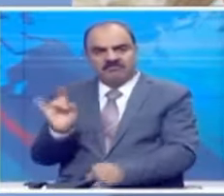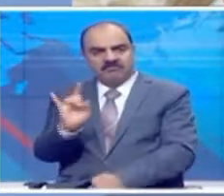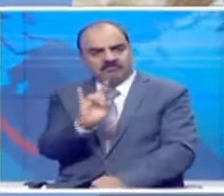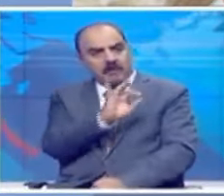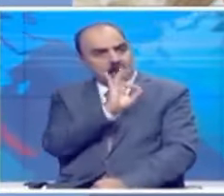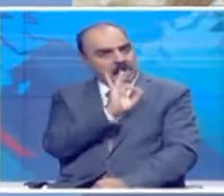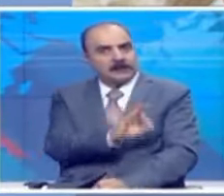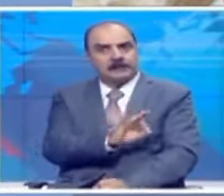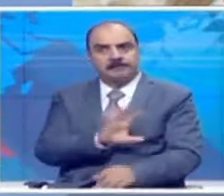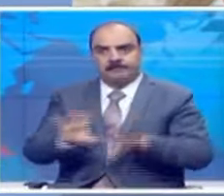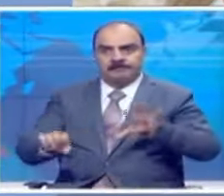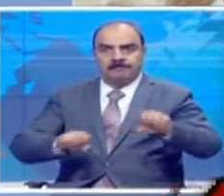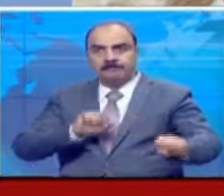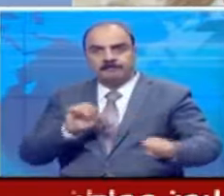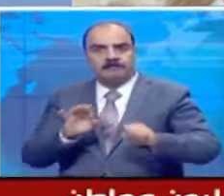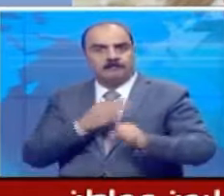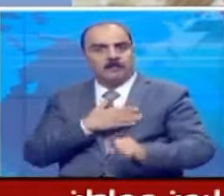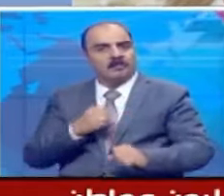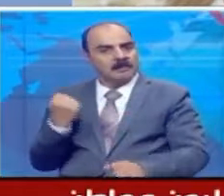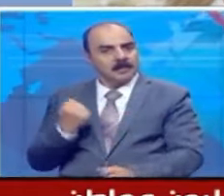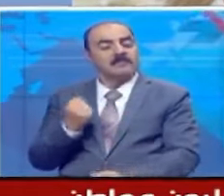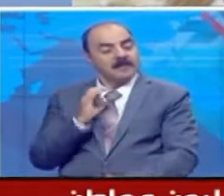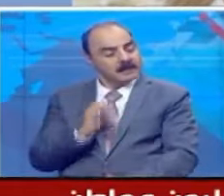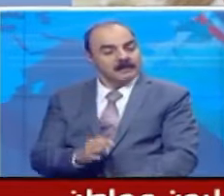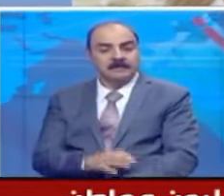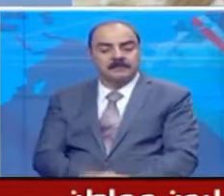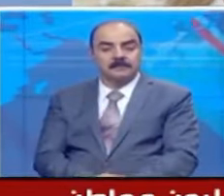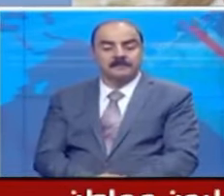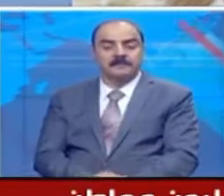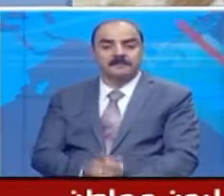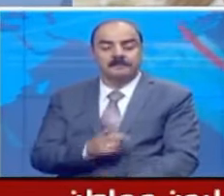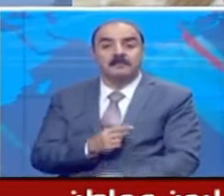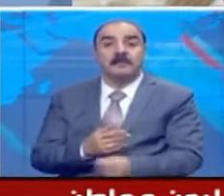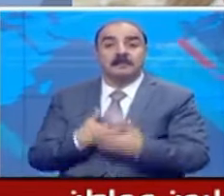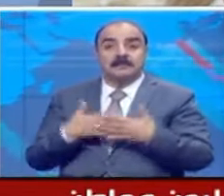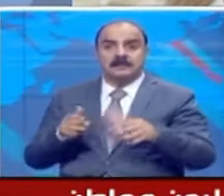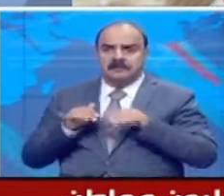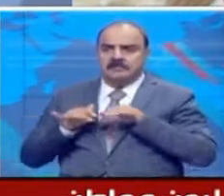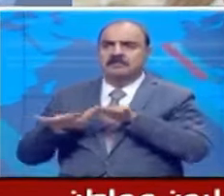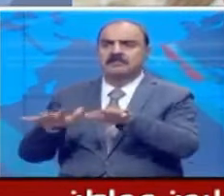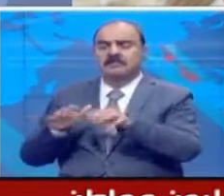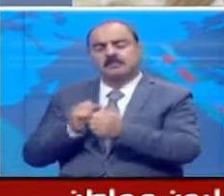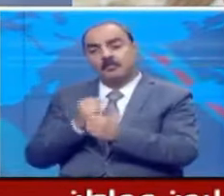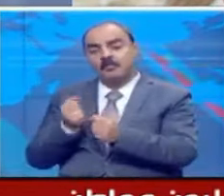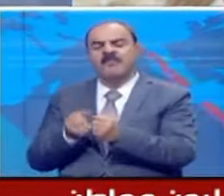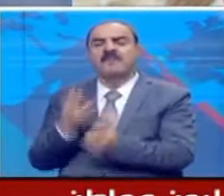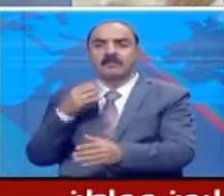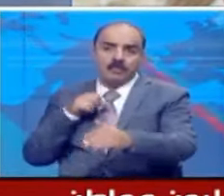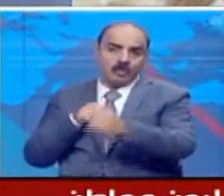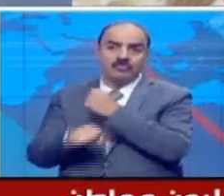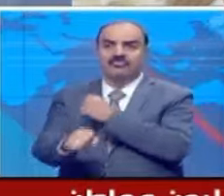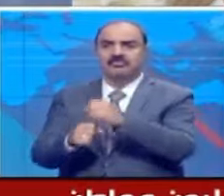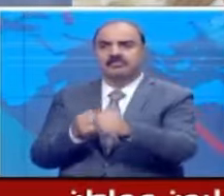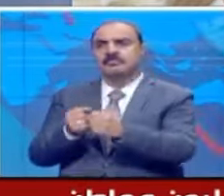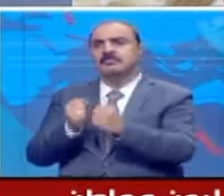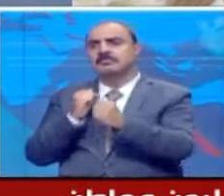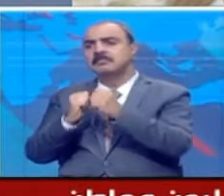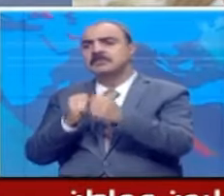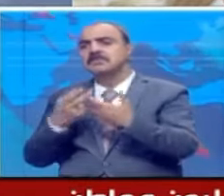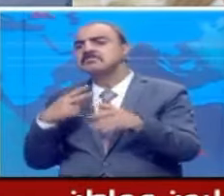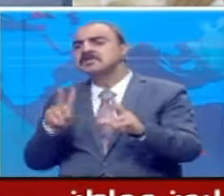على الأسواق، لابد أيضا من أن يكون هناك حملات ومداهمة مستمرة لكل من يخزن